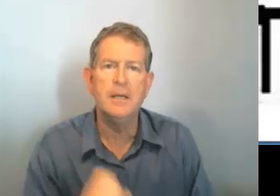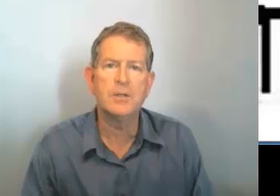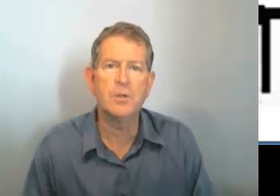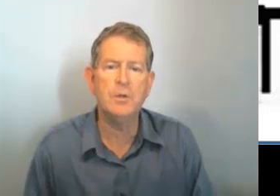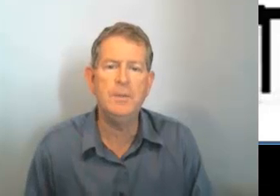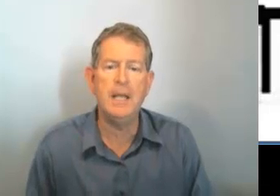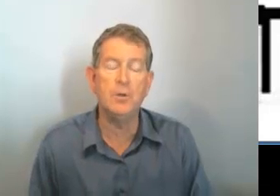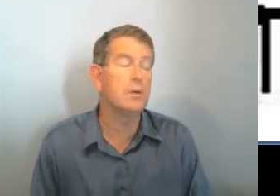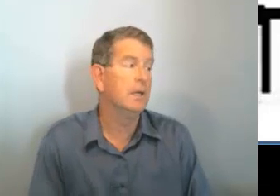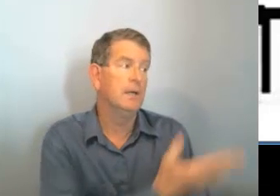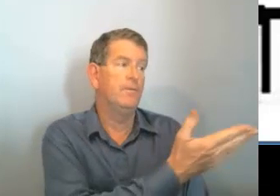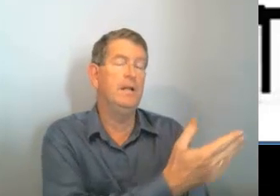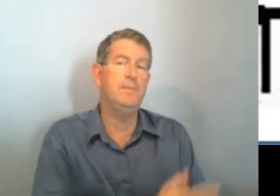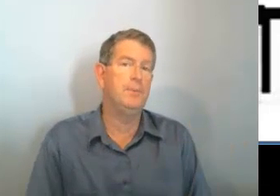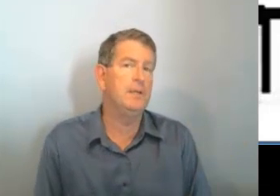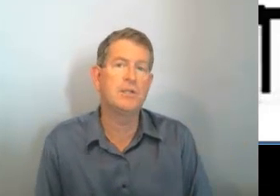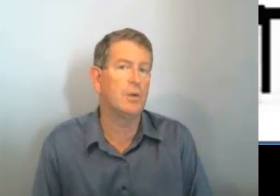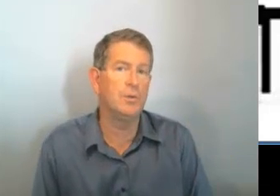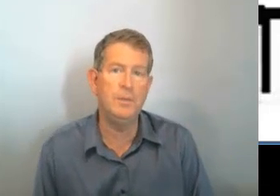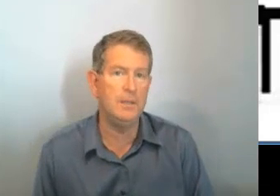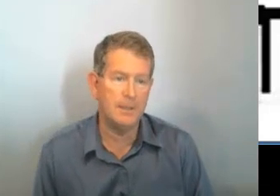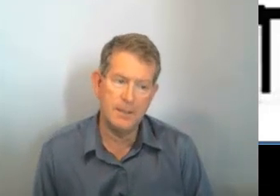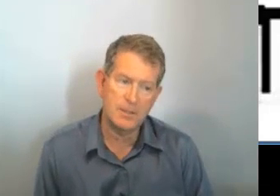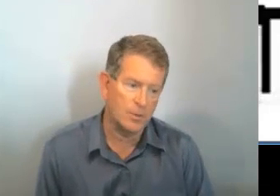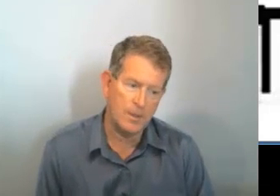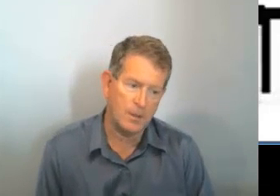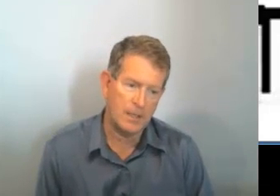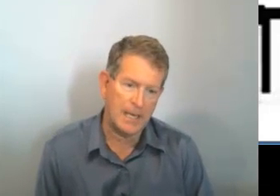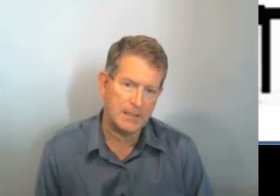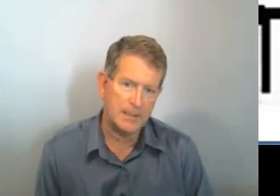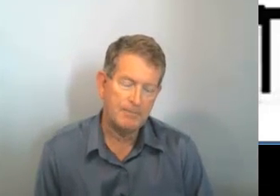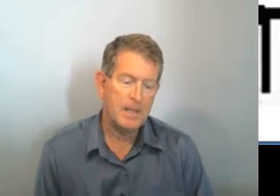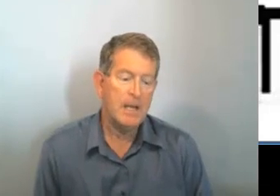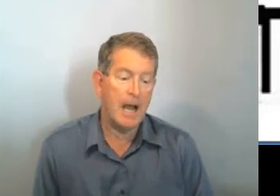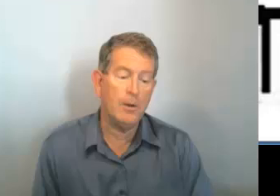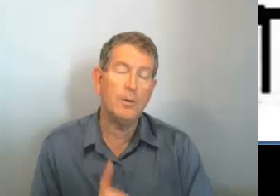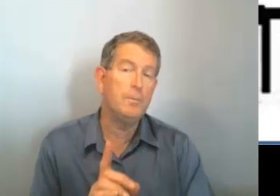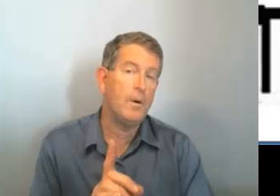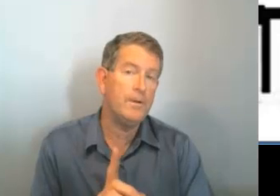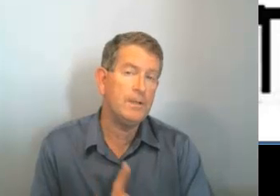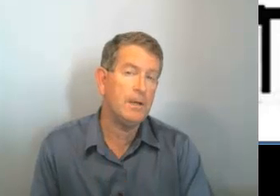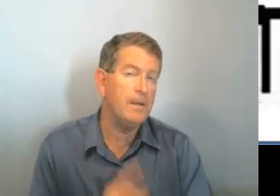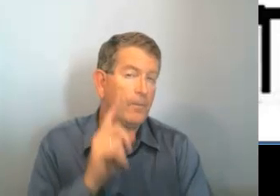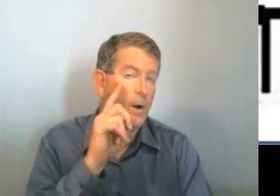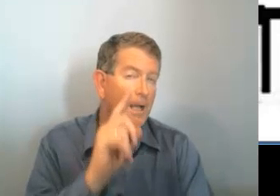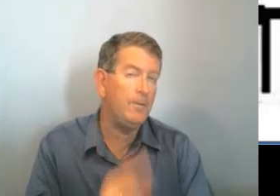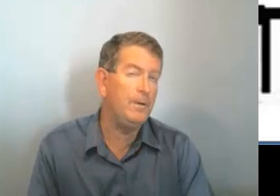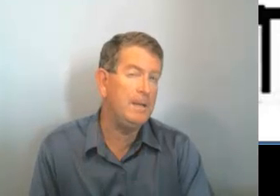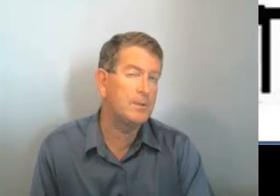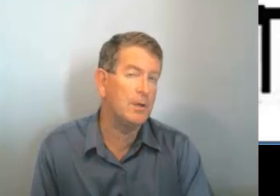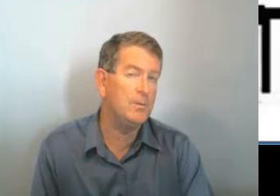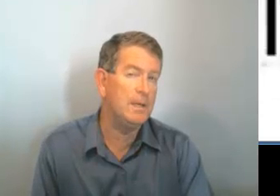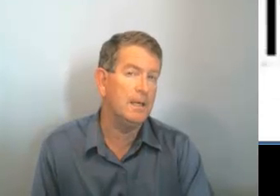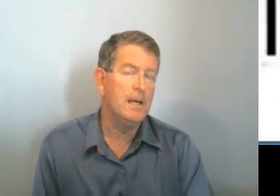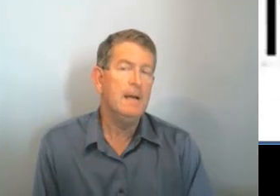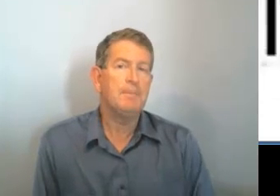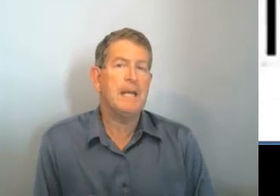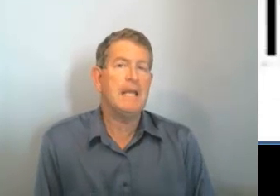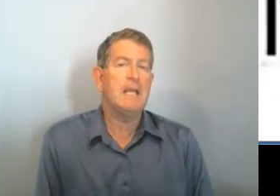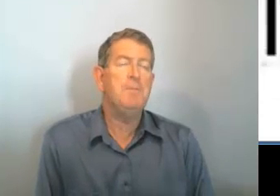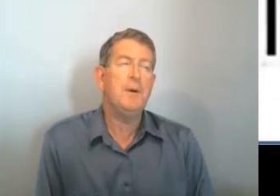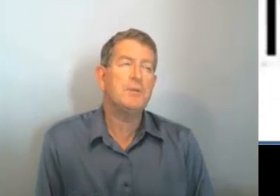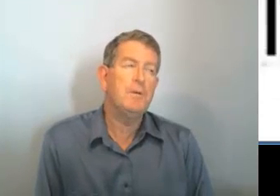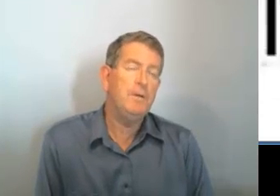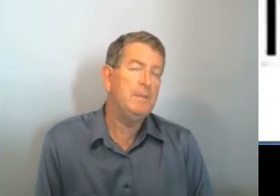s'ennuyer. S'ennuyer. Donc Philippe, il s'ennuie, hein, il s'ennuie en classe. Alors le professeur, il voit que Philippe s'ennuie.